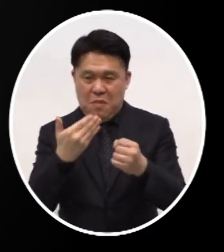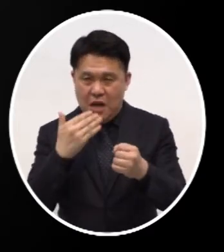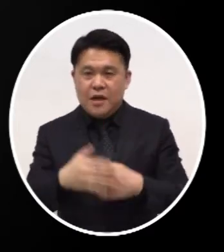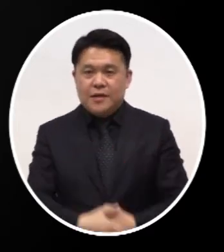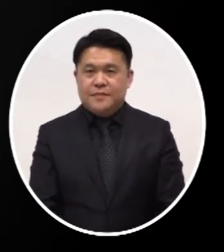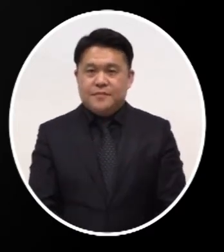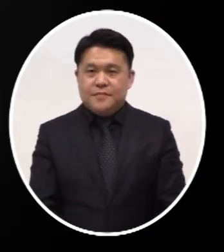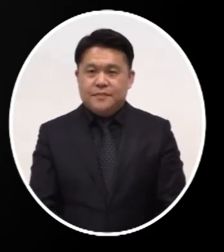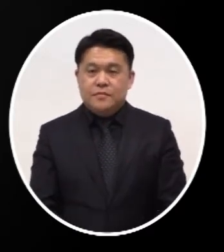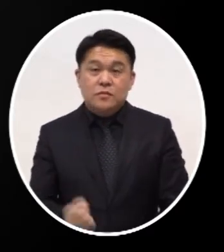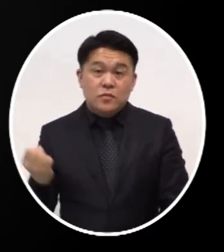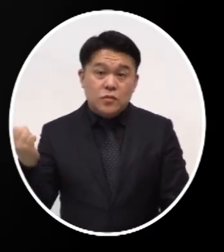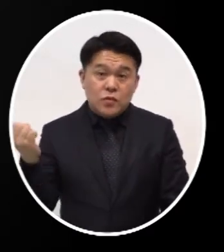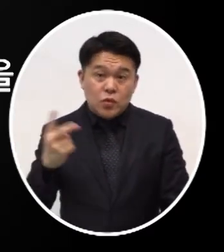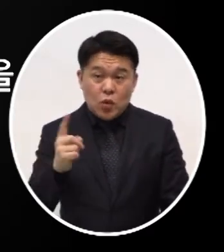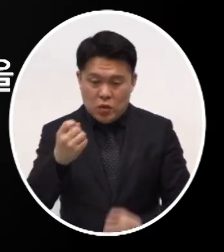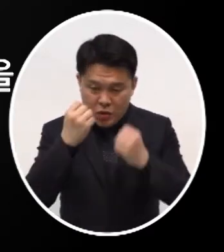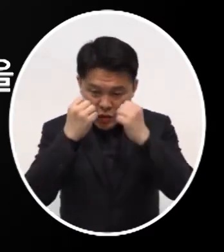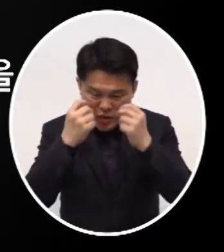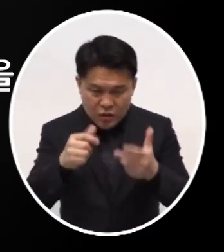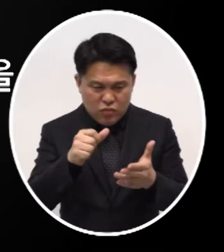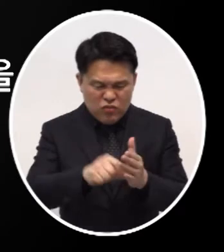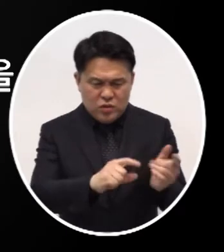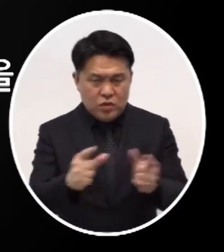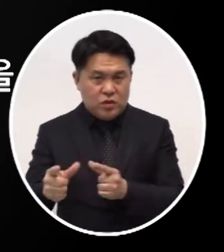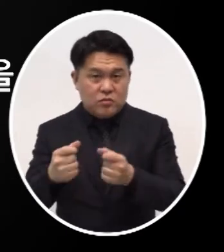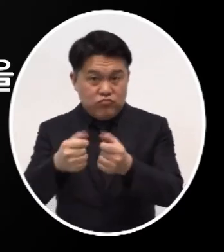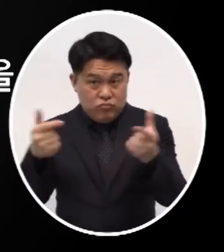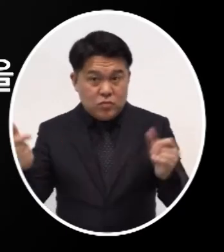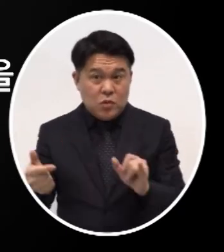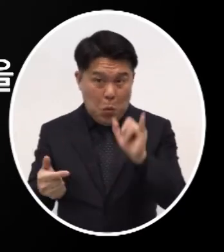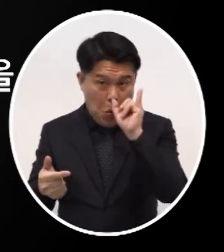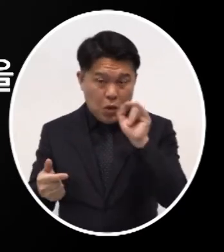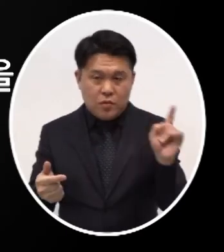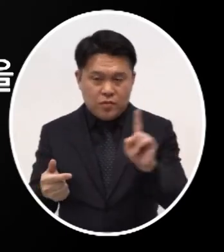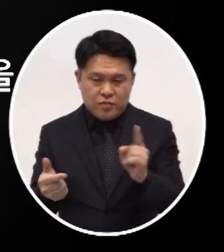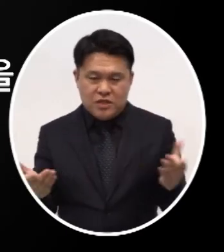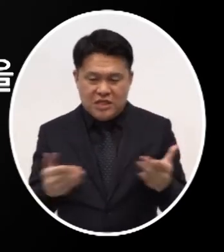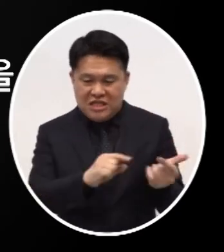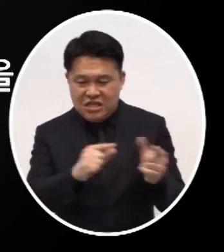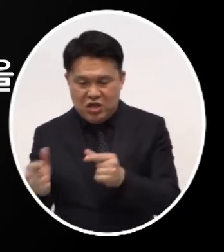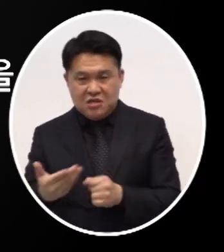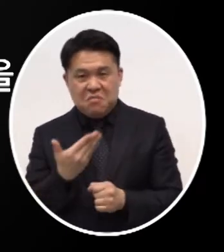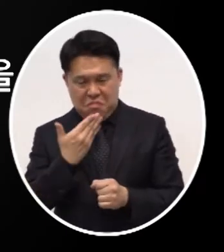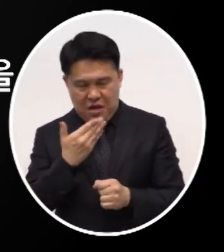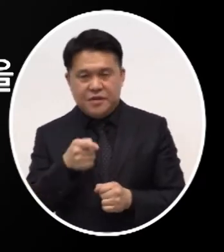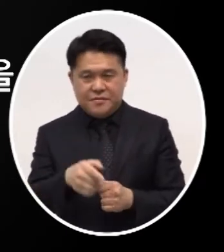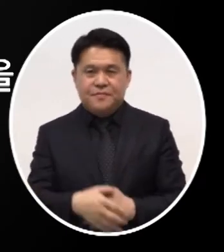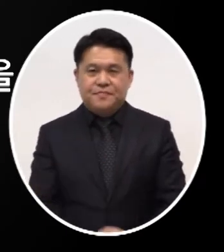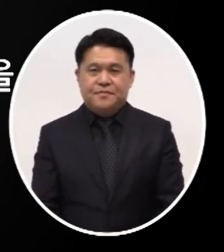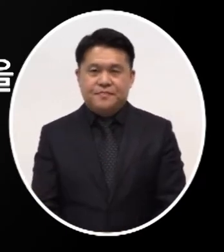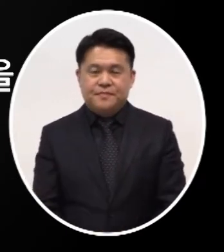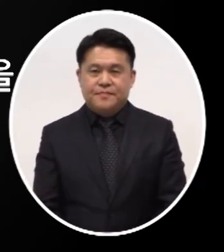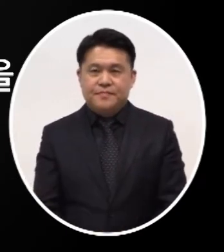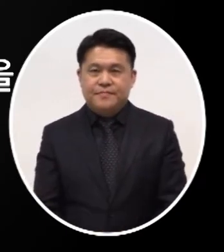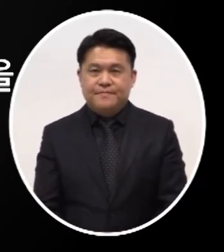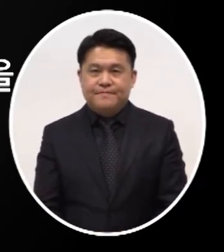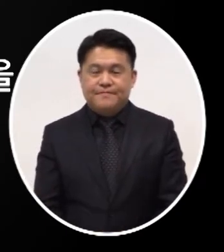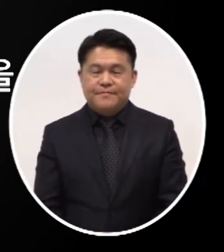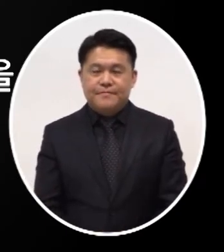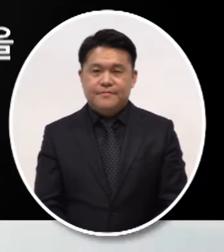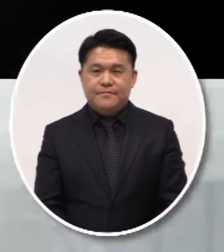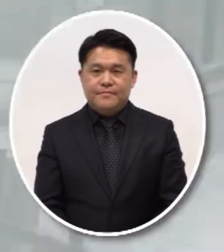있습니다. 최근에는 새로운 청각장애 보조기구들이 등장해 더욱 다양한 직종에서 업무가 가능해졌습니다.